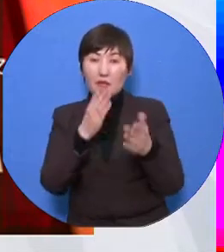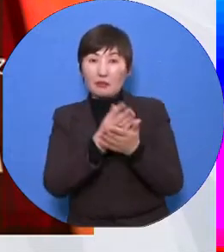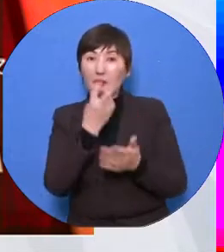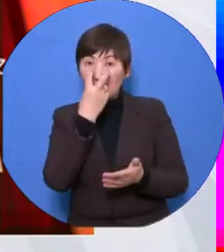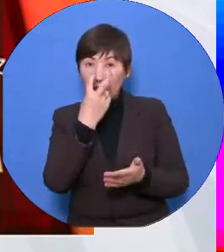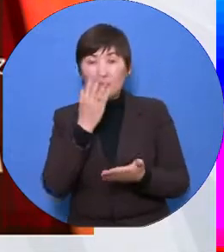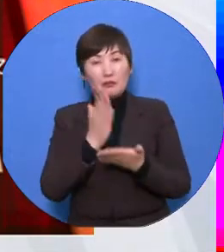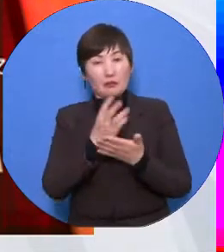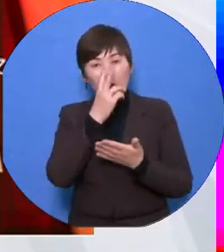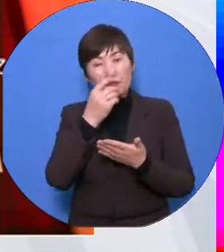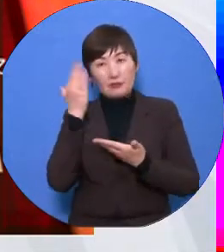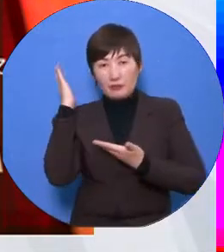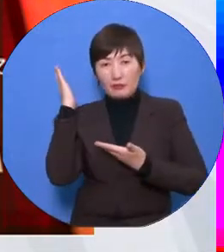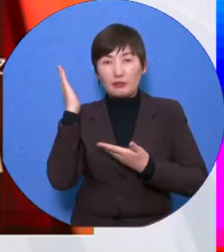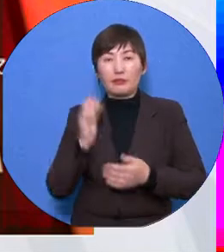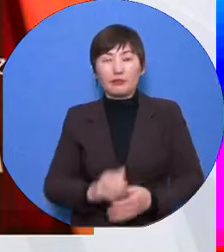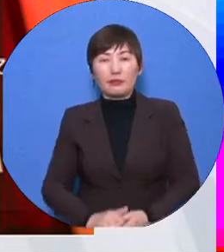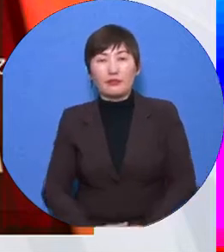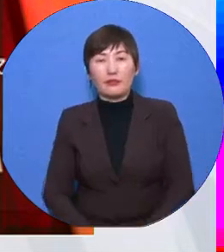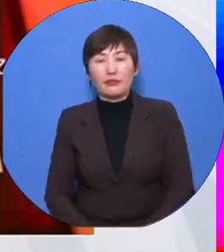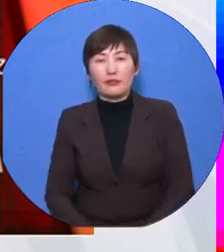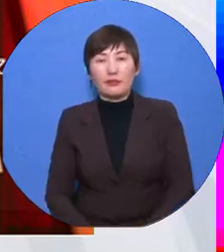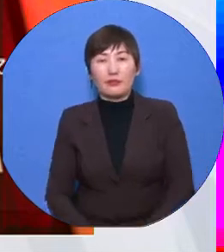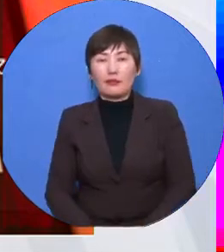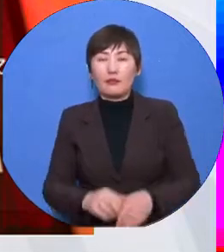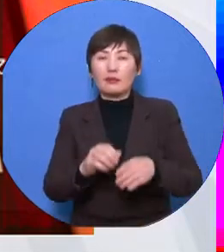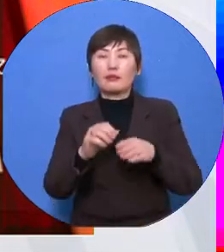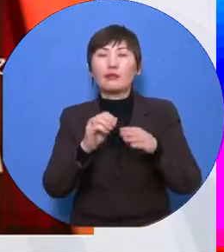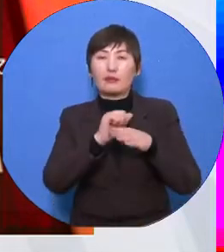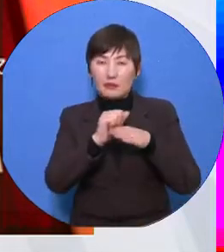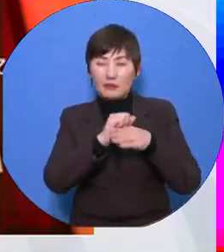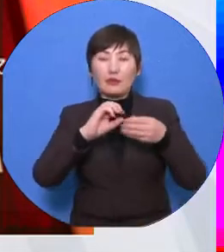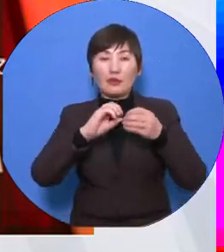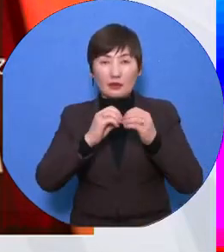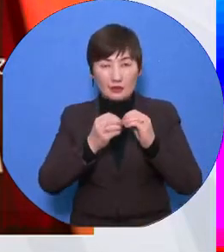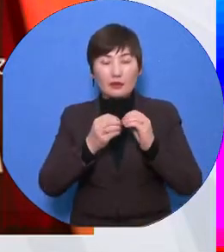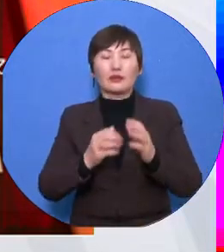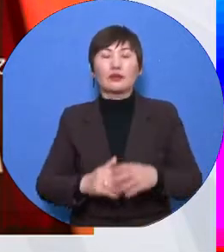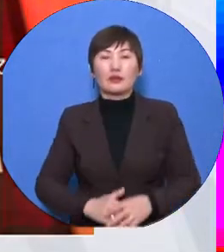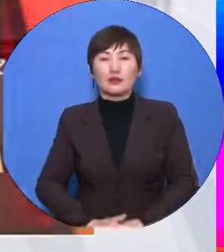нар анзаарсан баха. За бүгдээрээ дасгал ажиллая.